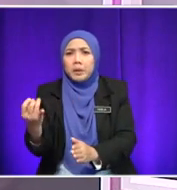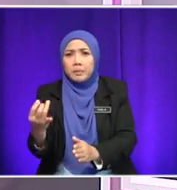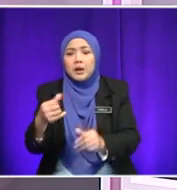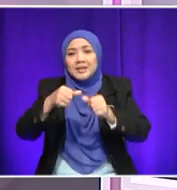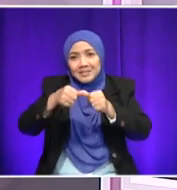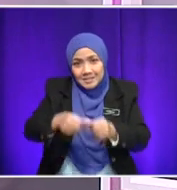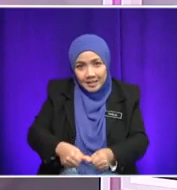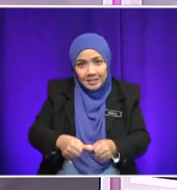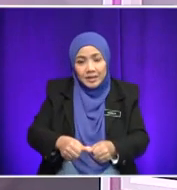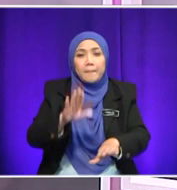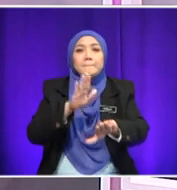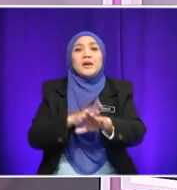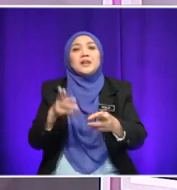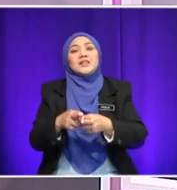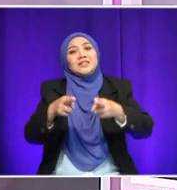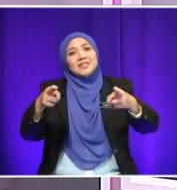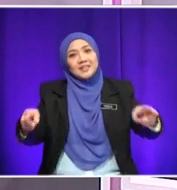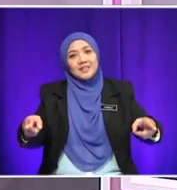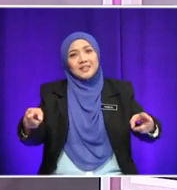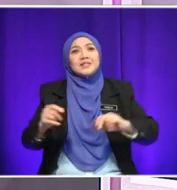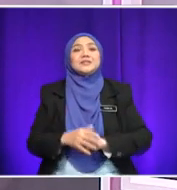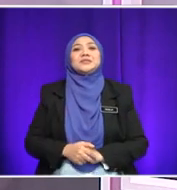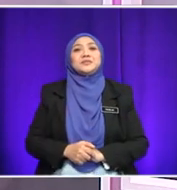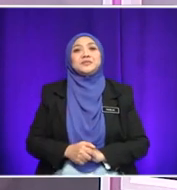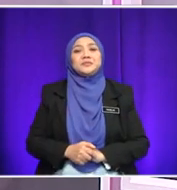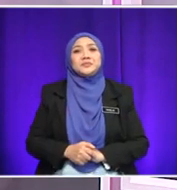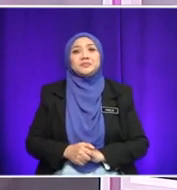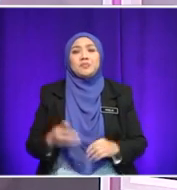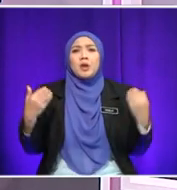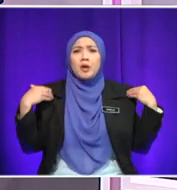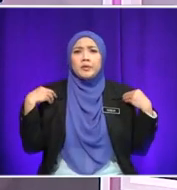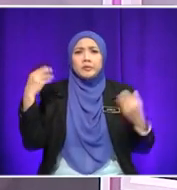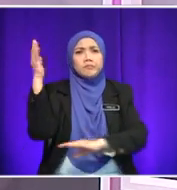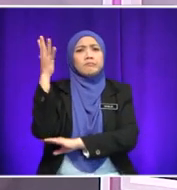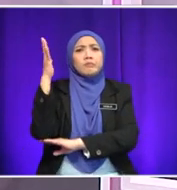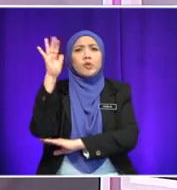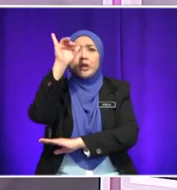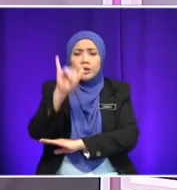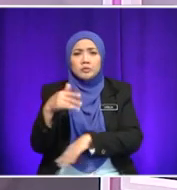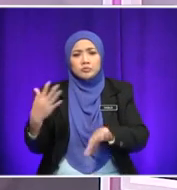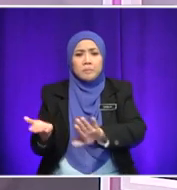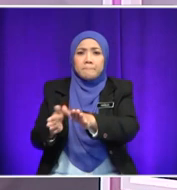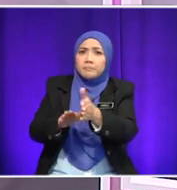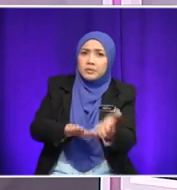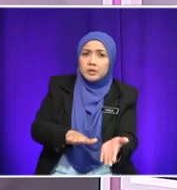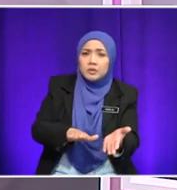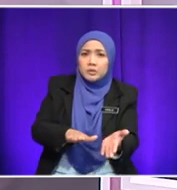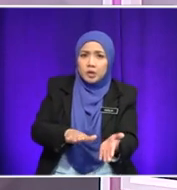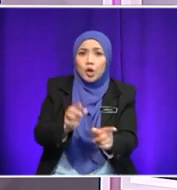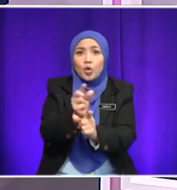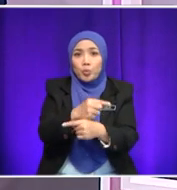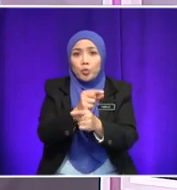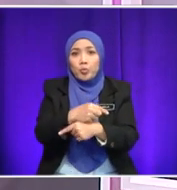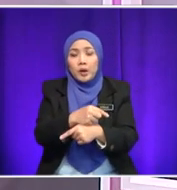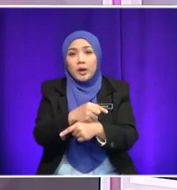menggunakan daun kayu yang telah mati oke beberapa contoh untuk beban kelamin Oke